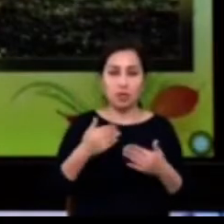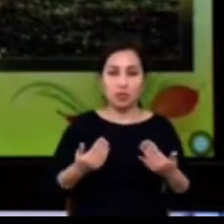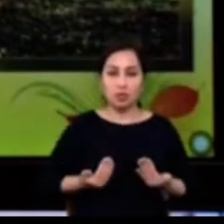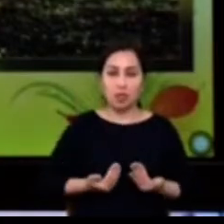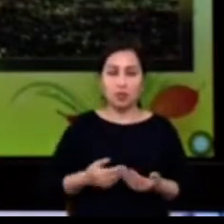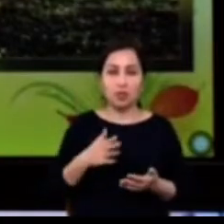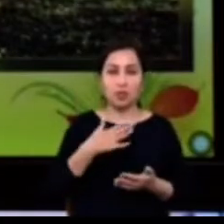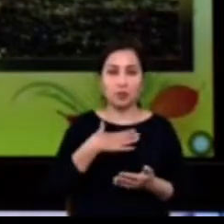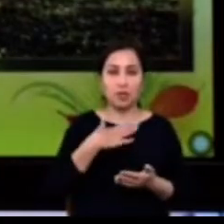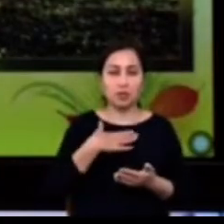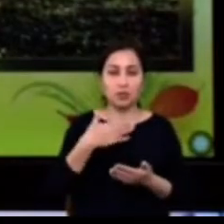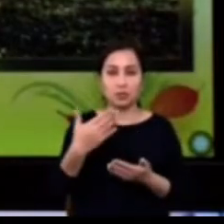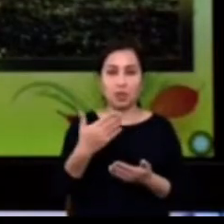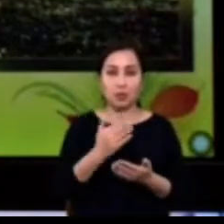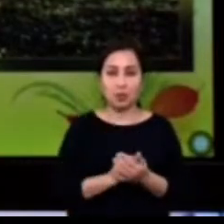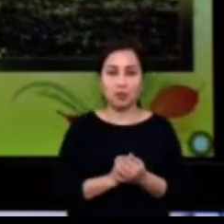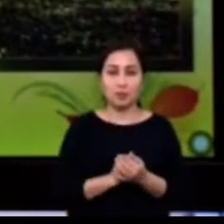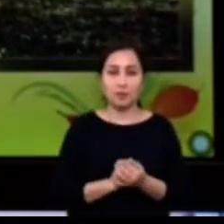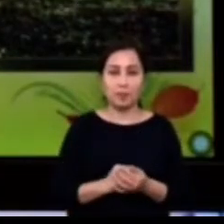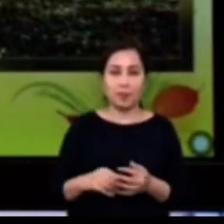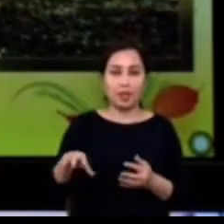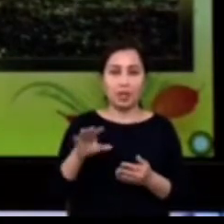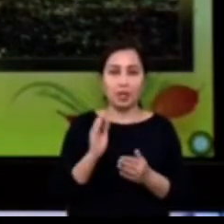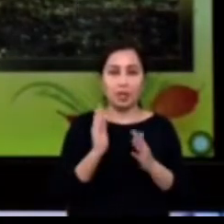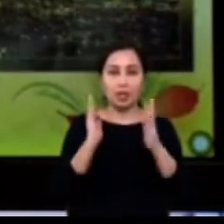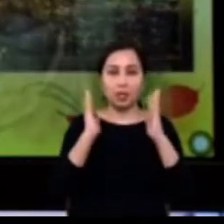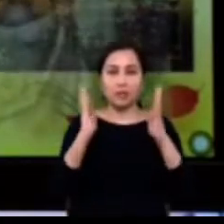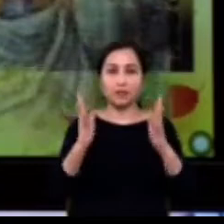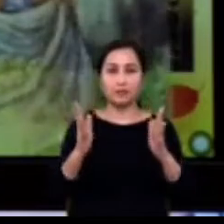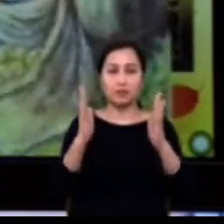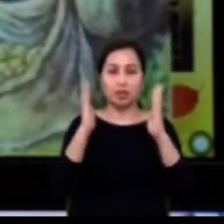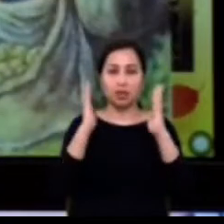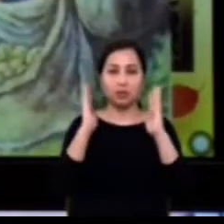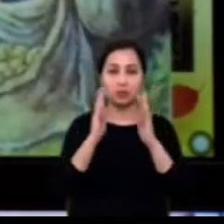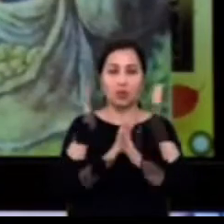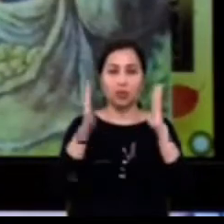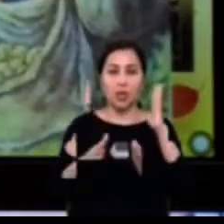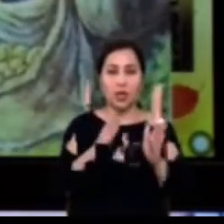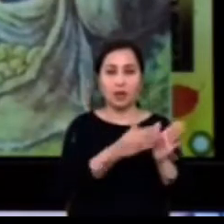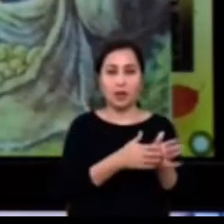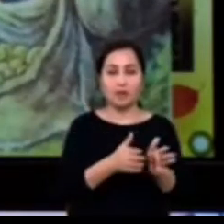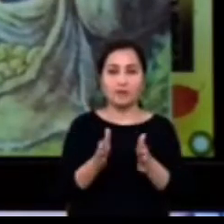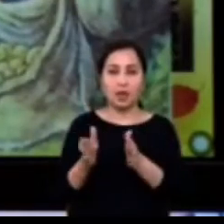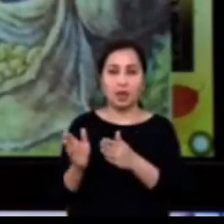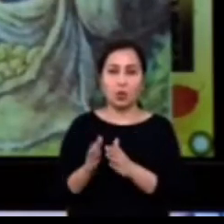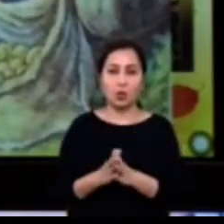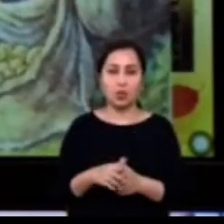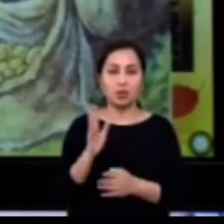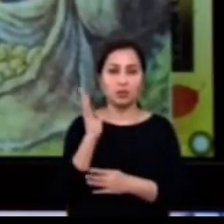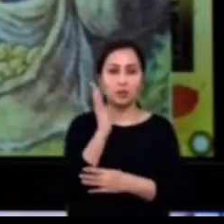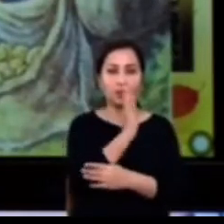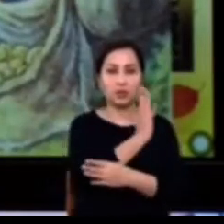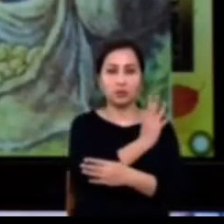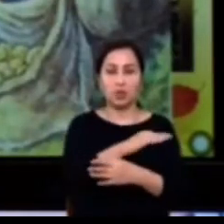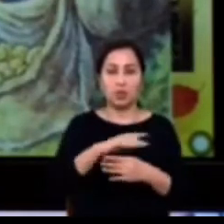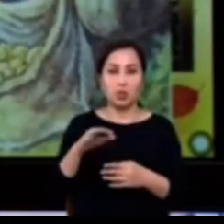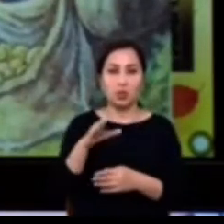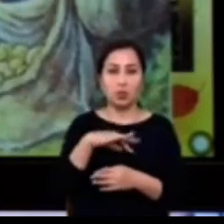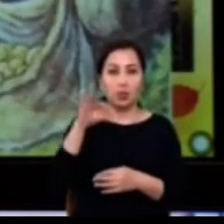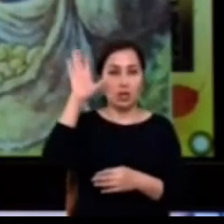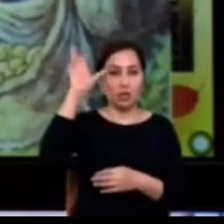зверей и нас с тобой. И в садах, и в огороде, и в лесу, и у